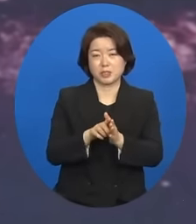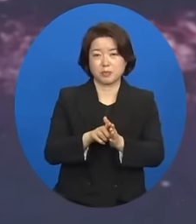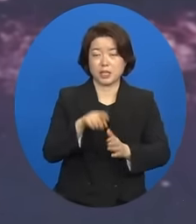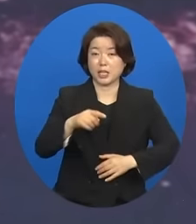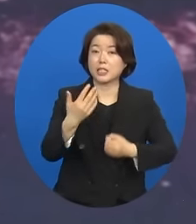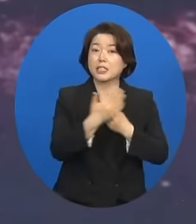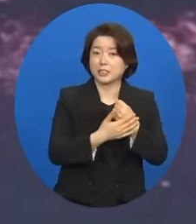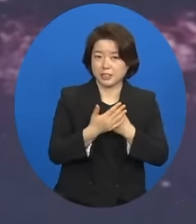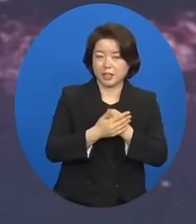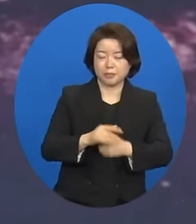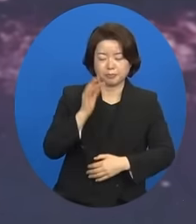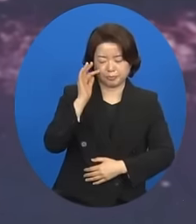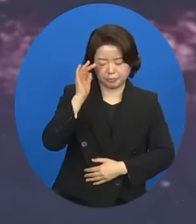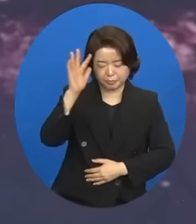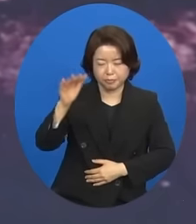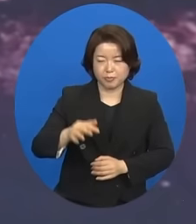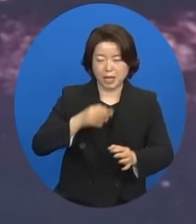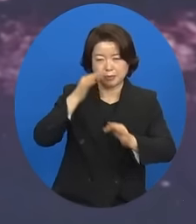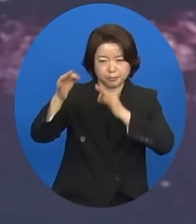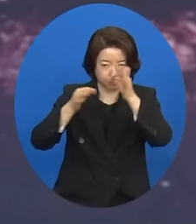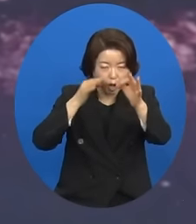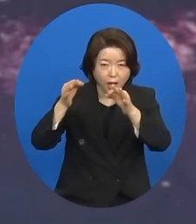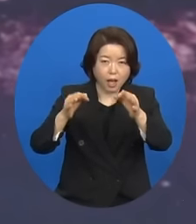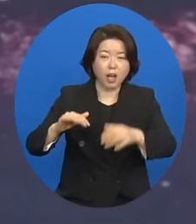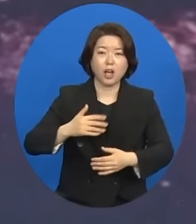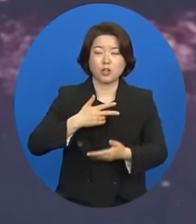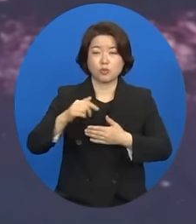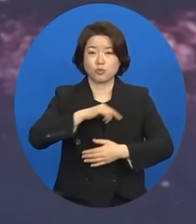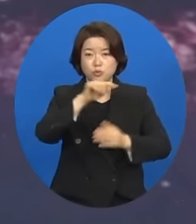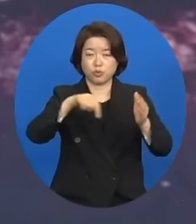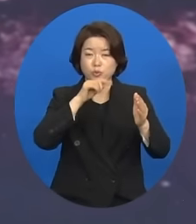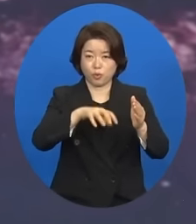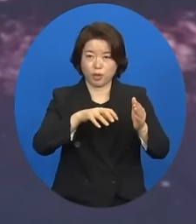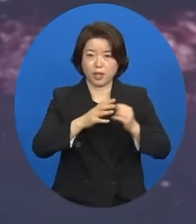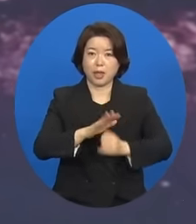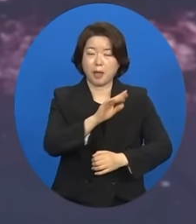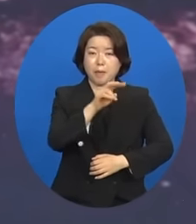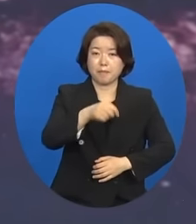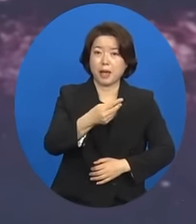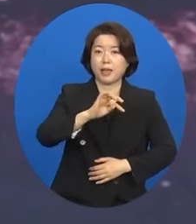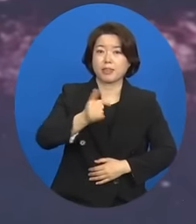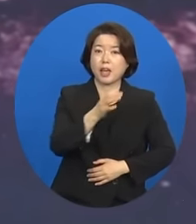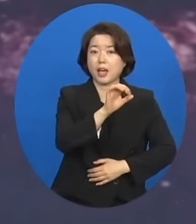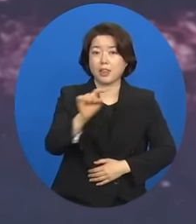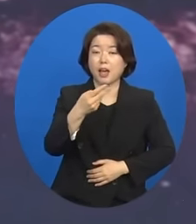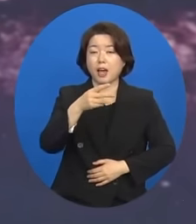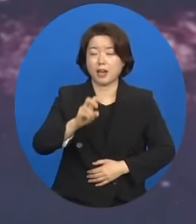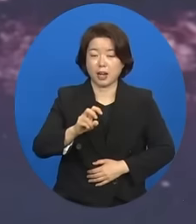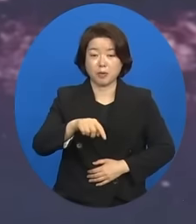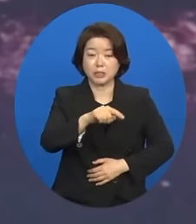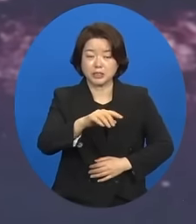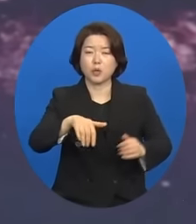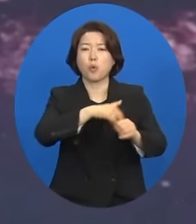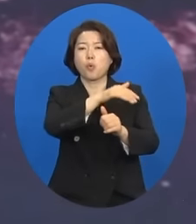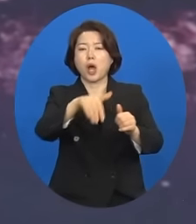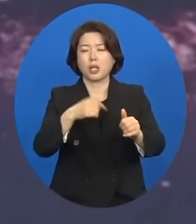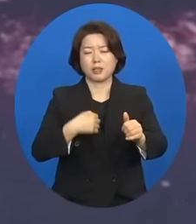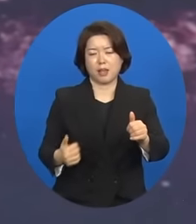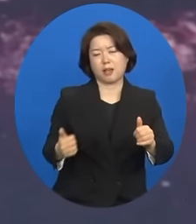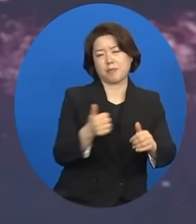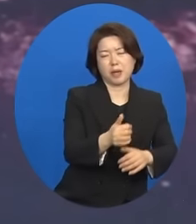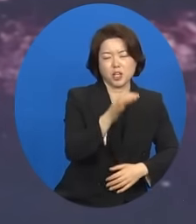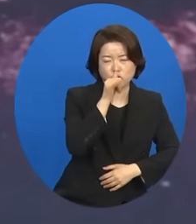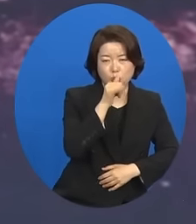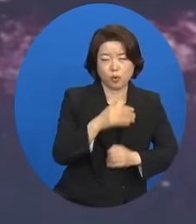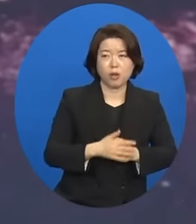은혜를 사모하고 부르짖으며 주님 우리 가운데서도 딴 아람에 있는 그 환경이 있는데 주여 우리가